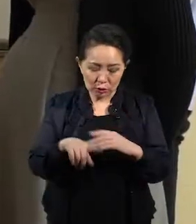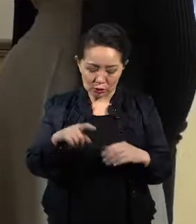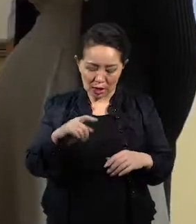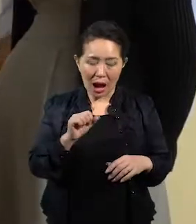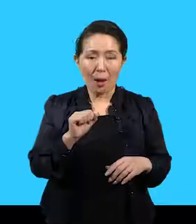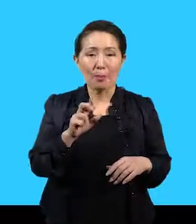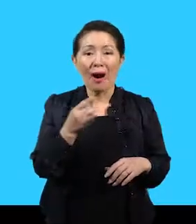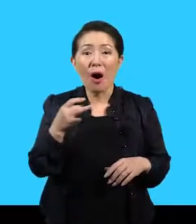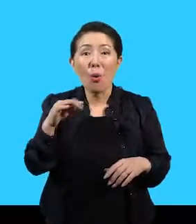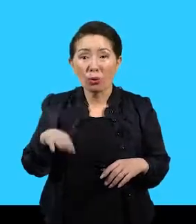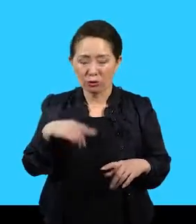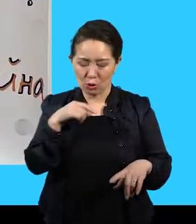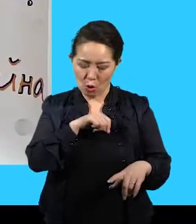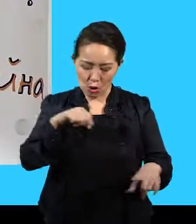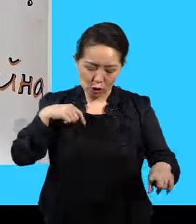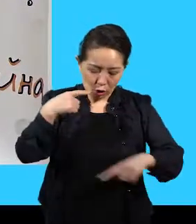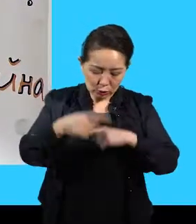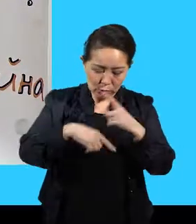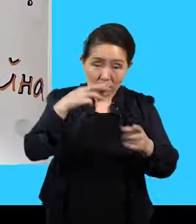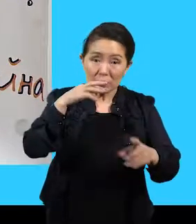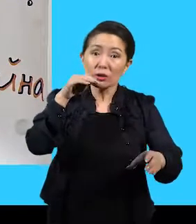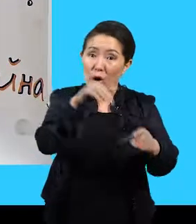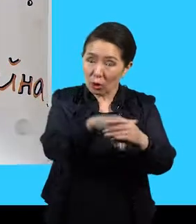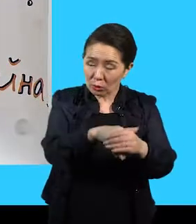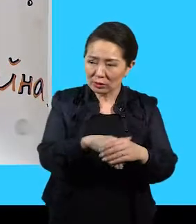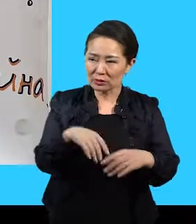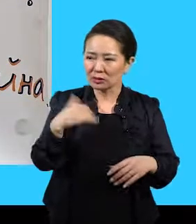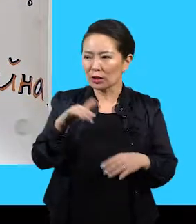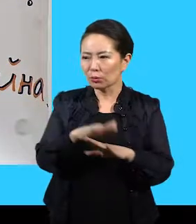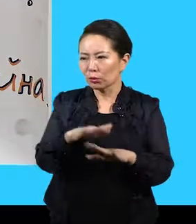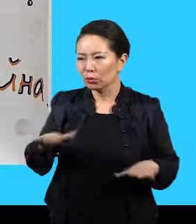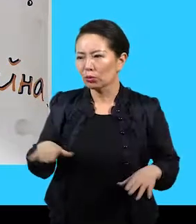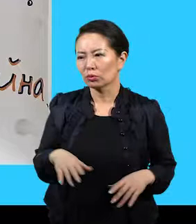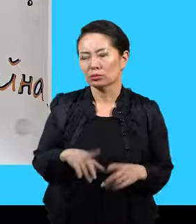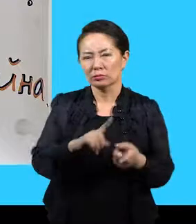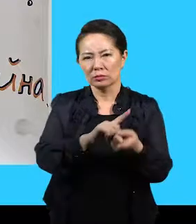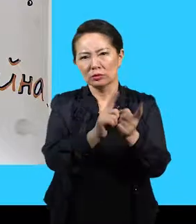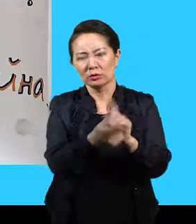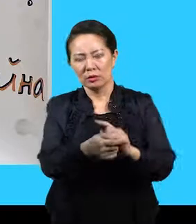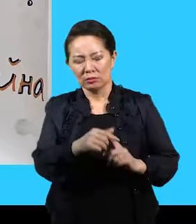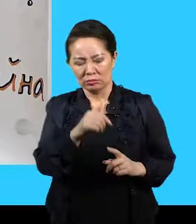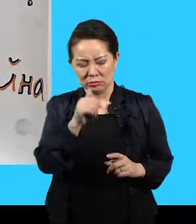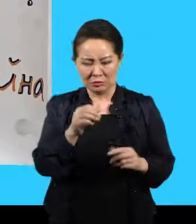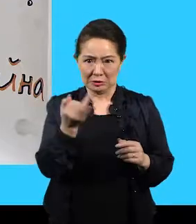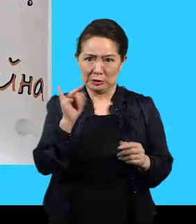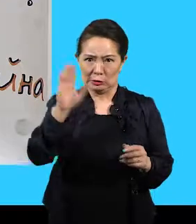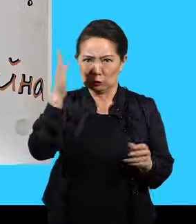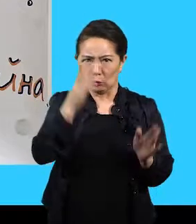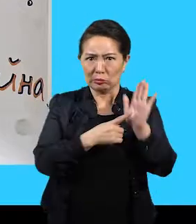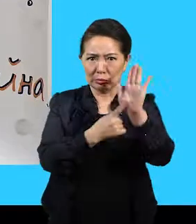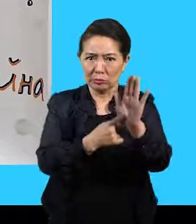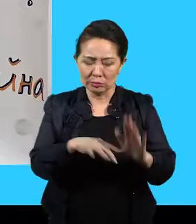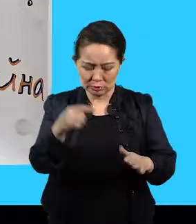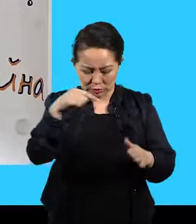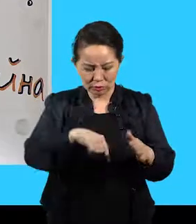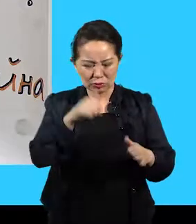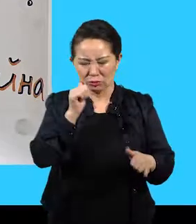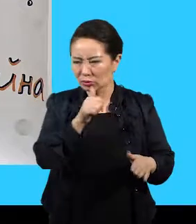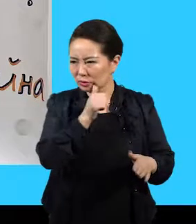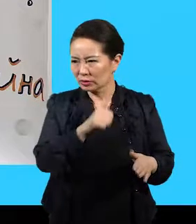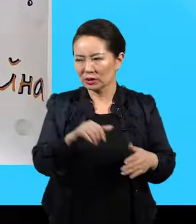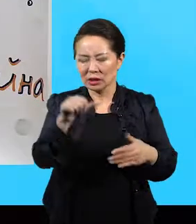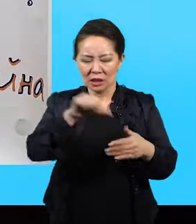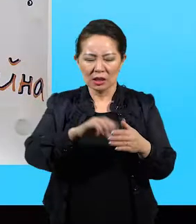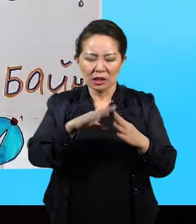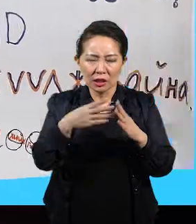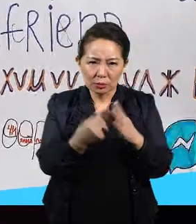мэдээлэл оруулдаг гэсэн байдаг да. Тэрийг болохоор ингээд зарим хүмүүсд болохоор ингээд ир болгоцсон байдаг. Тэрийг олноос л хэрэгтэй. Түүн дээр одоо бүх юм явдаг да. Гэр